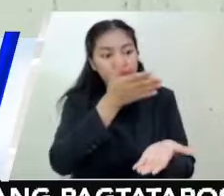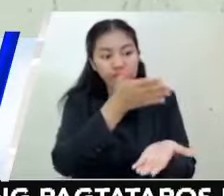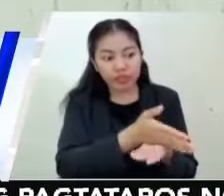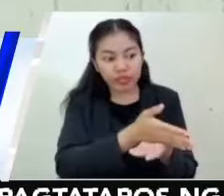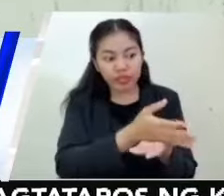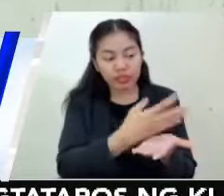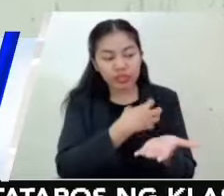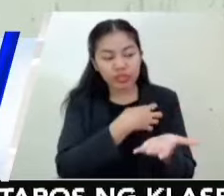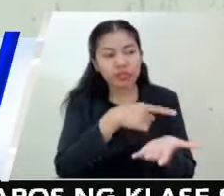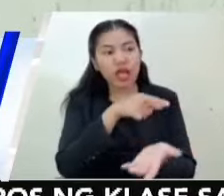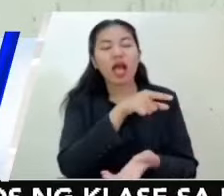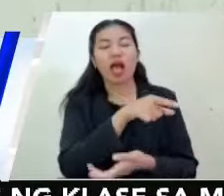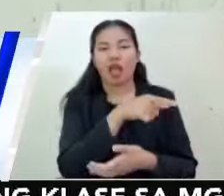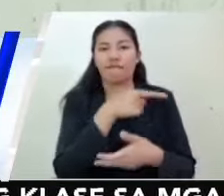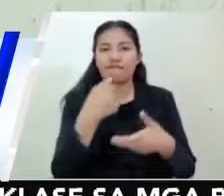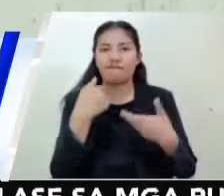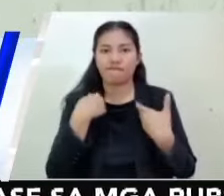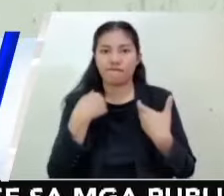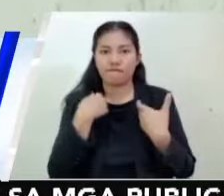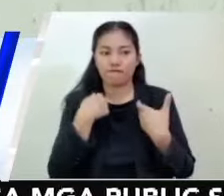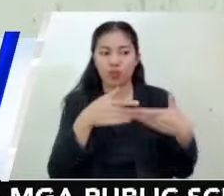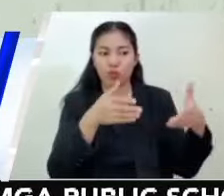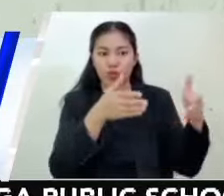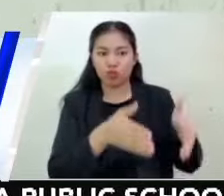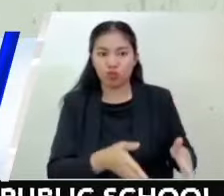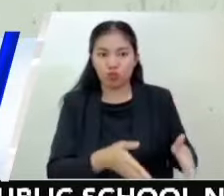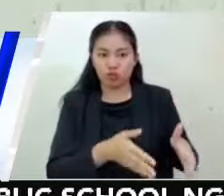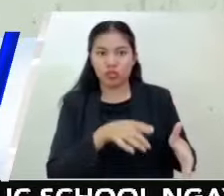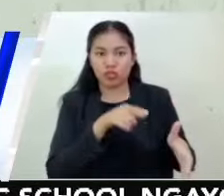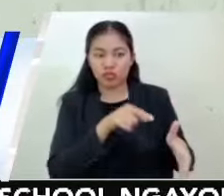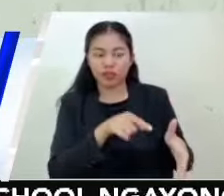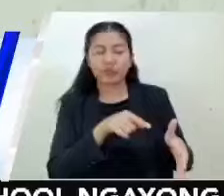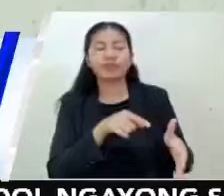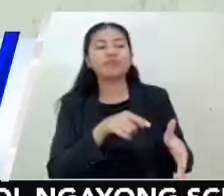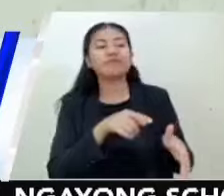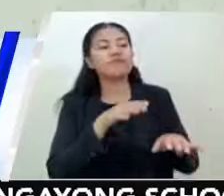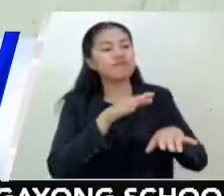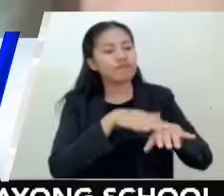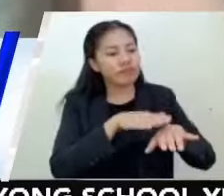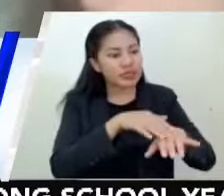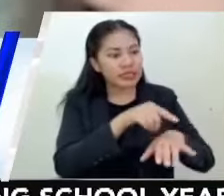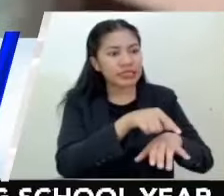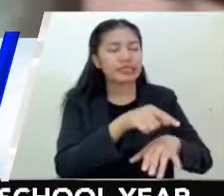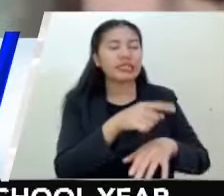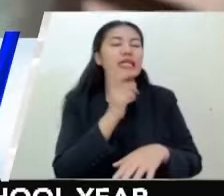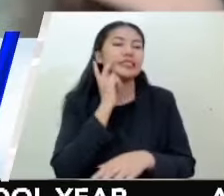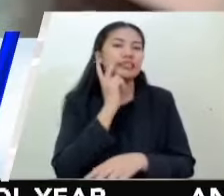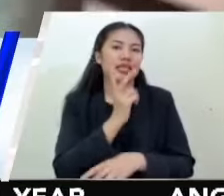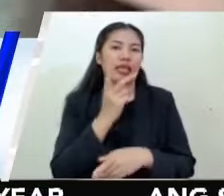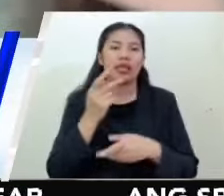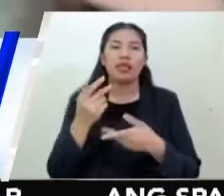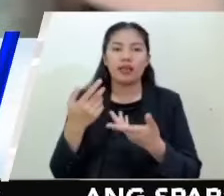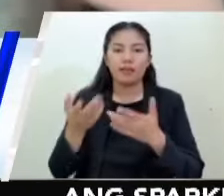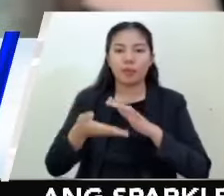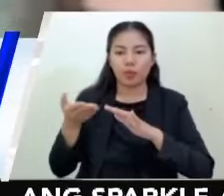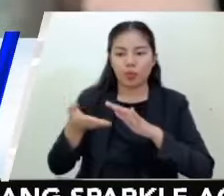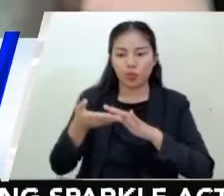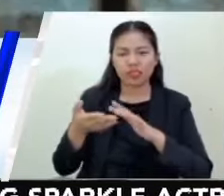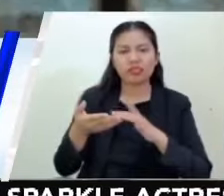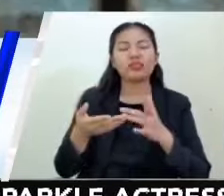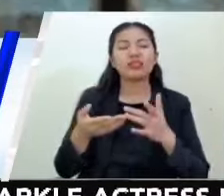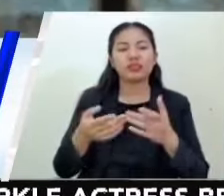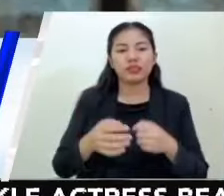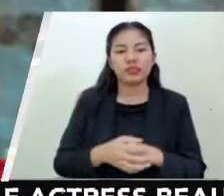at kung saan nung kanilang lapitan, nahuli nila sa akto na nagsusugal yung. Itinatanggi ng suspect ang mga paratang sa